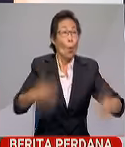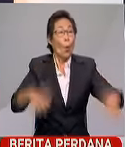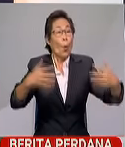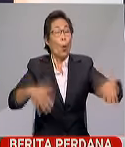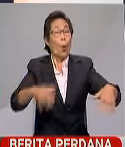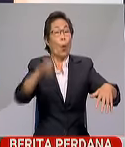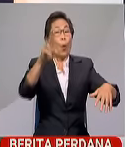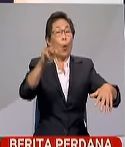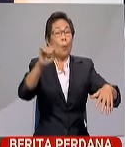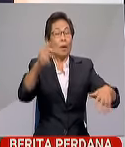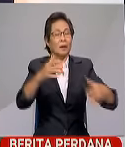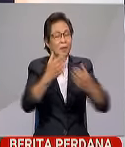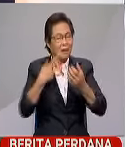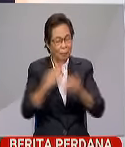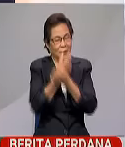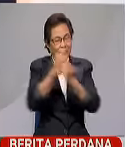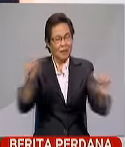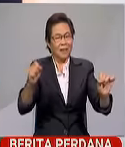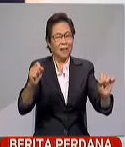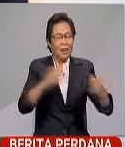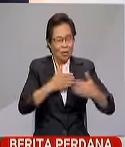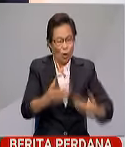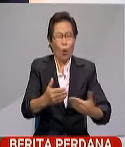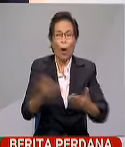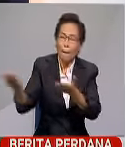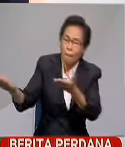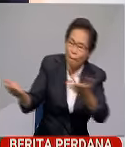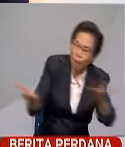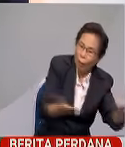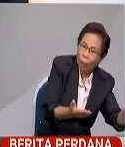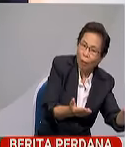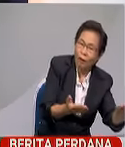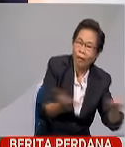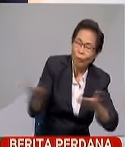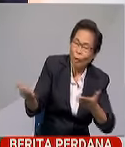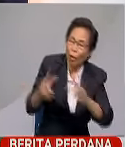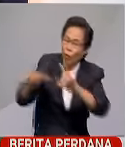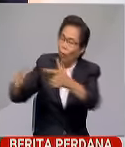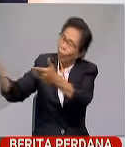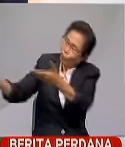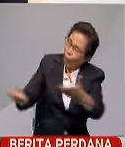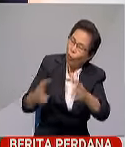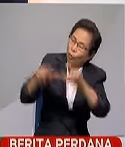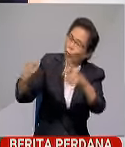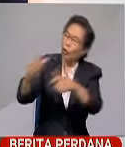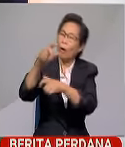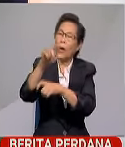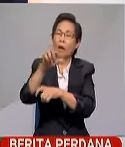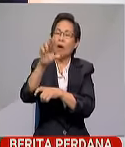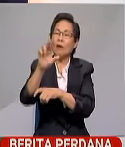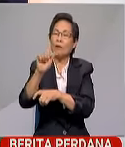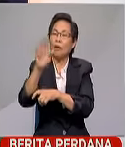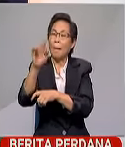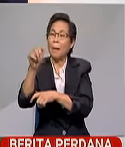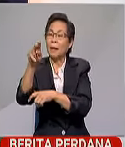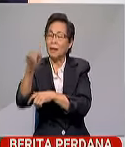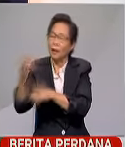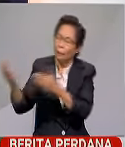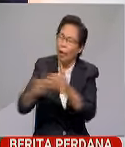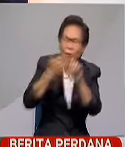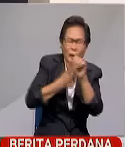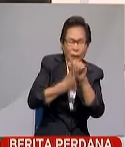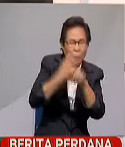sedia untuk memberi komitmen kami untuk membawa keseluruhan grup Rabbani setiap kali ada apa, maksudnya